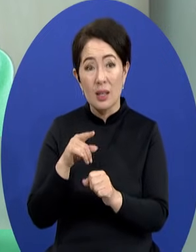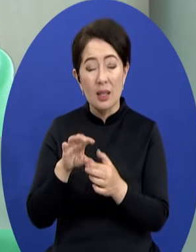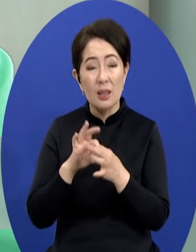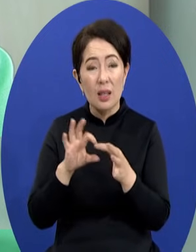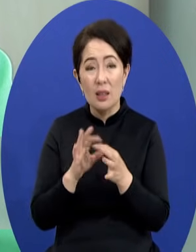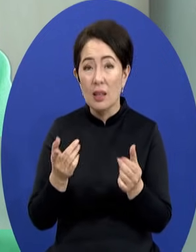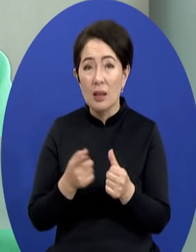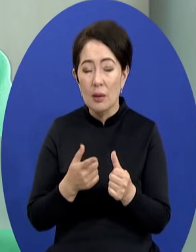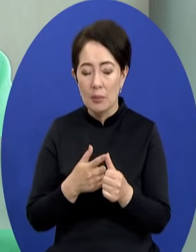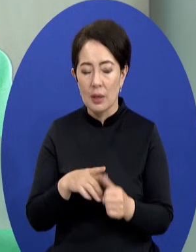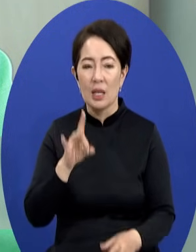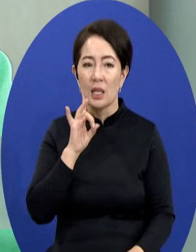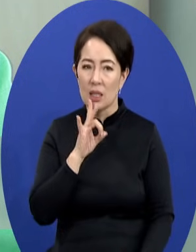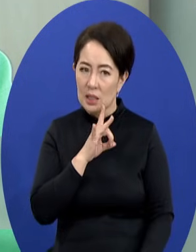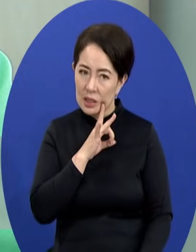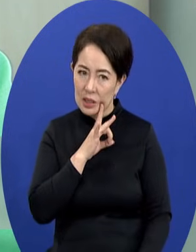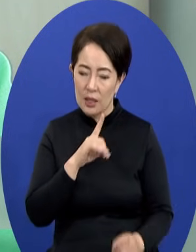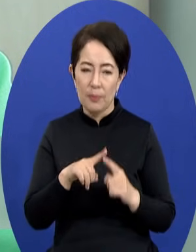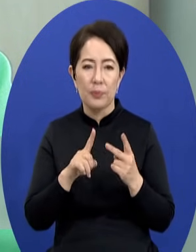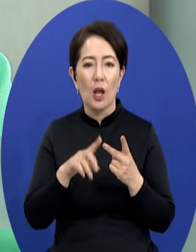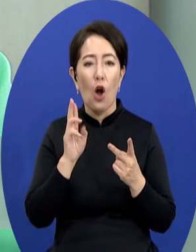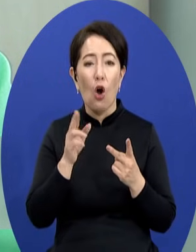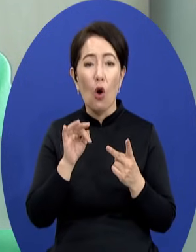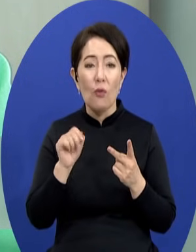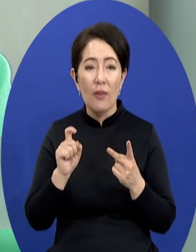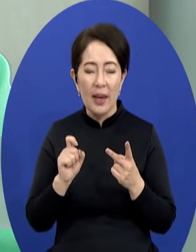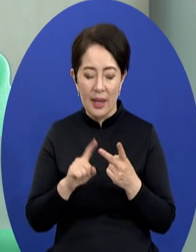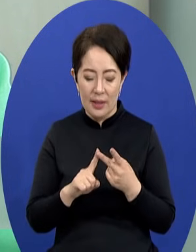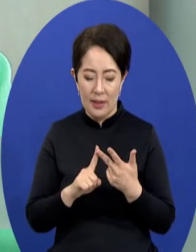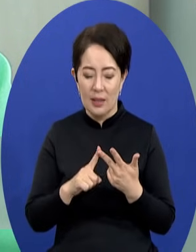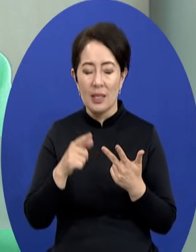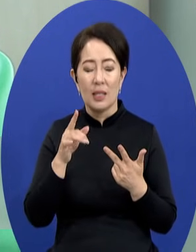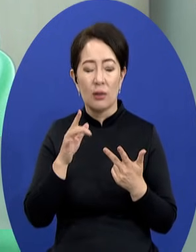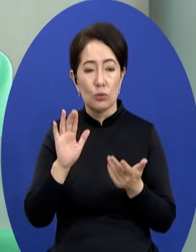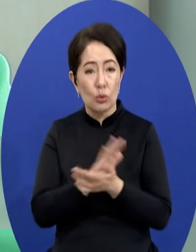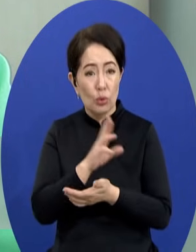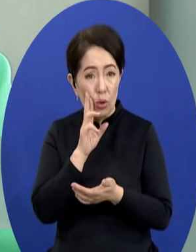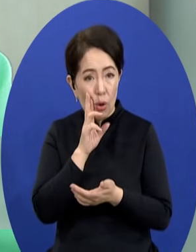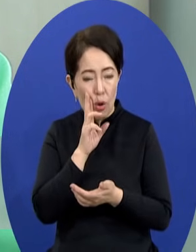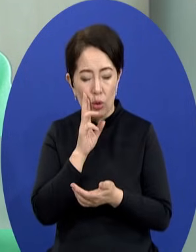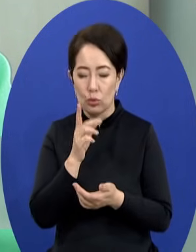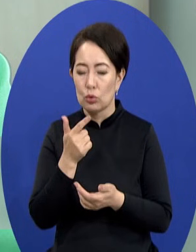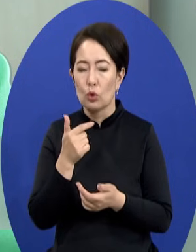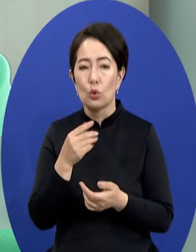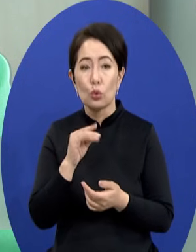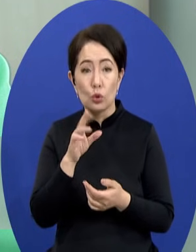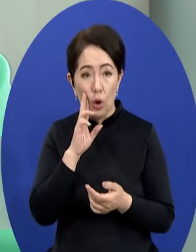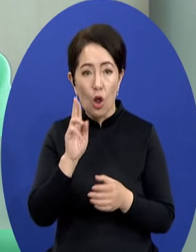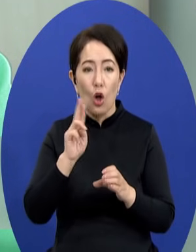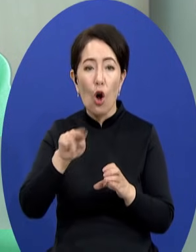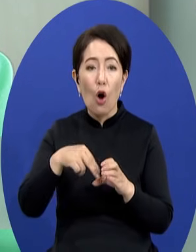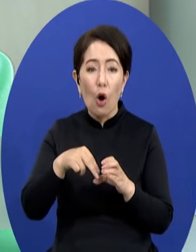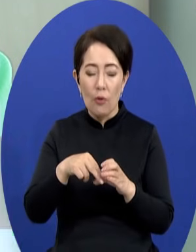болохоор эрстра, кафе, цайны газар, төрвөн үйлчлэгээтэй болон сүлжээ хоолны газар, кофе шоп,